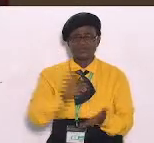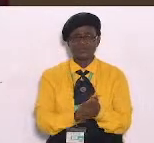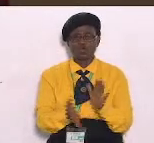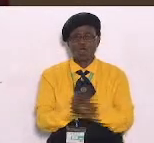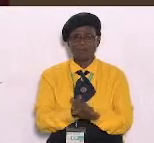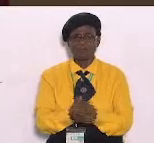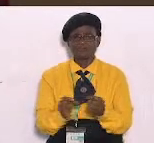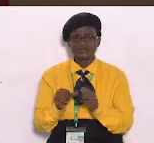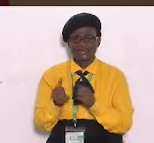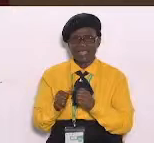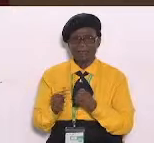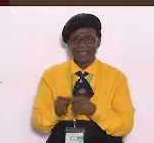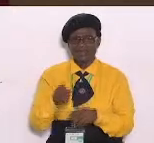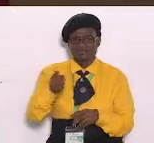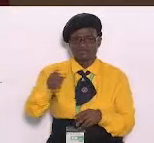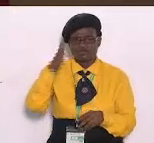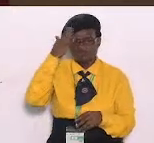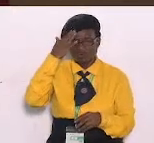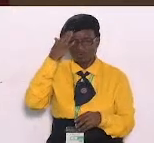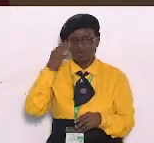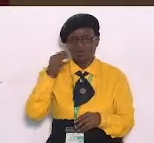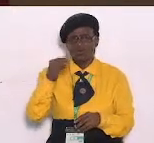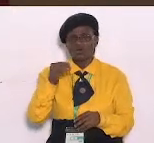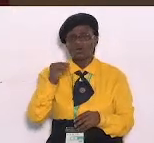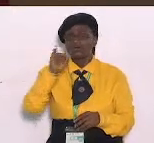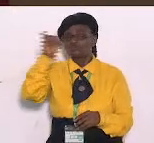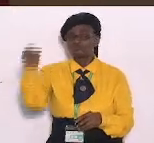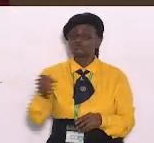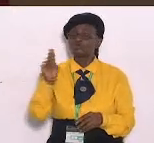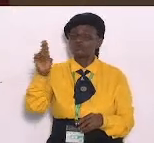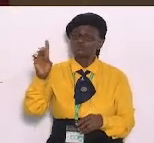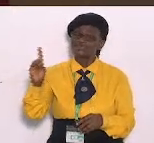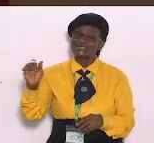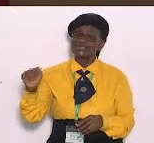devenu l'preux vous connaissez